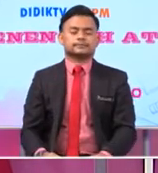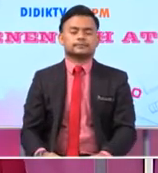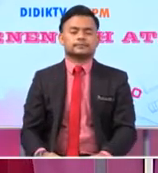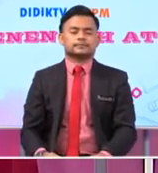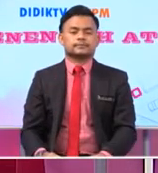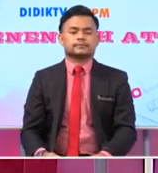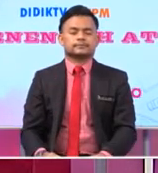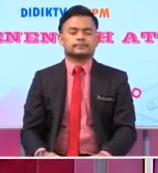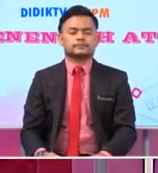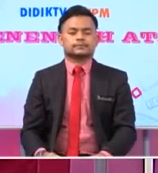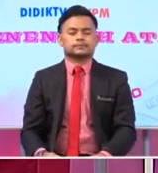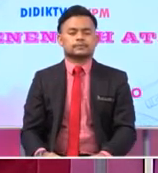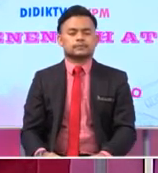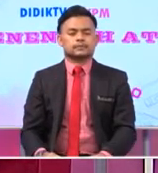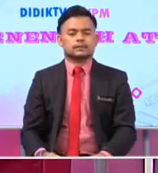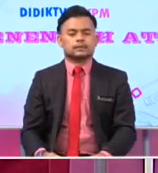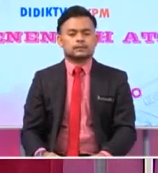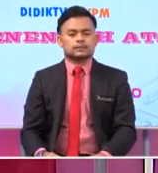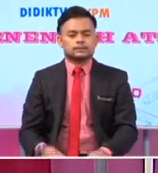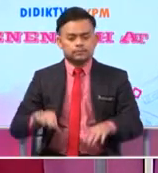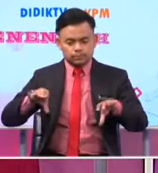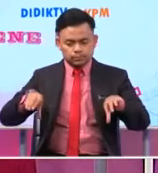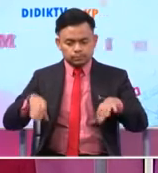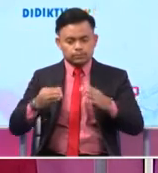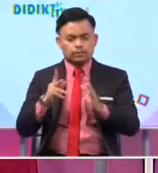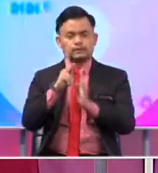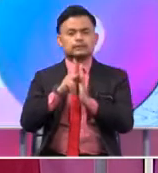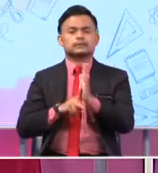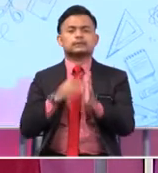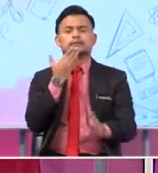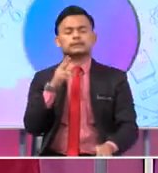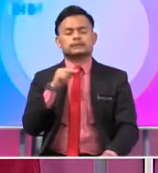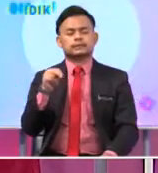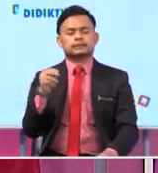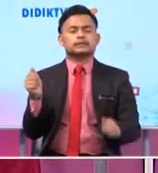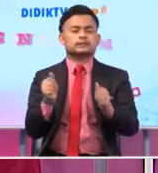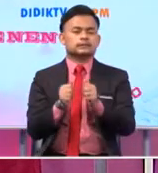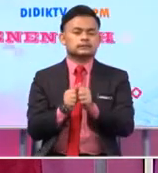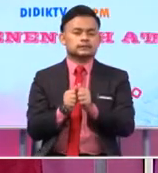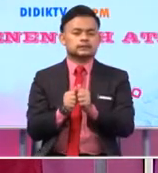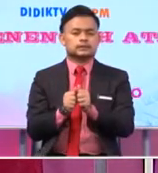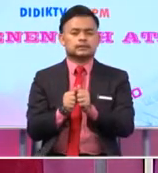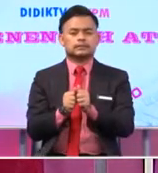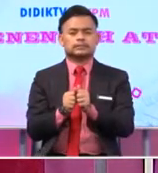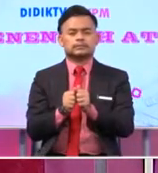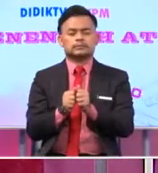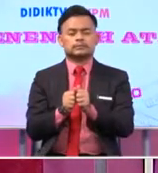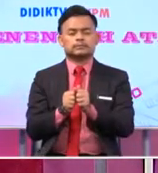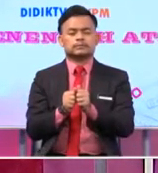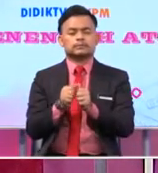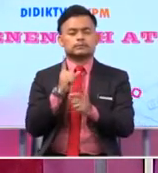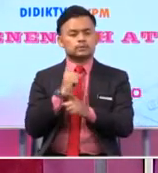by sungguh-sungguh untuk melakukan kebaikan Kalau kita rasa satu per kado itu